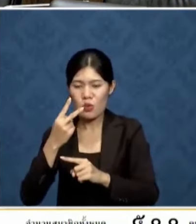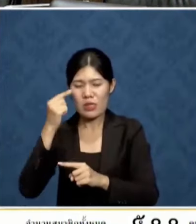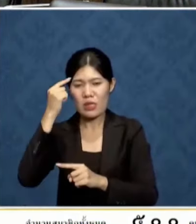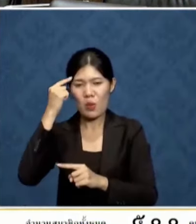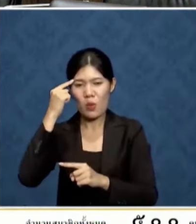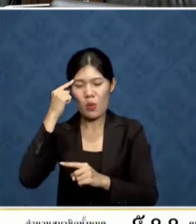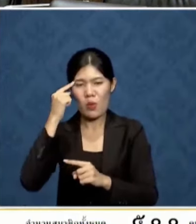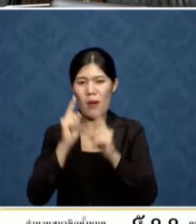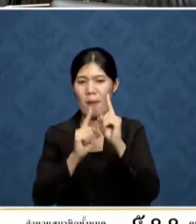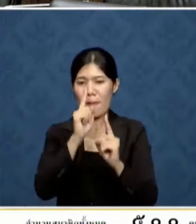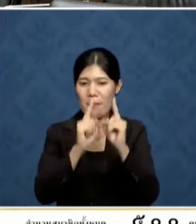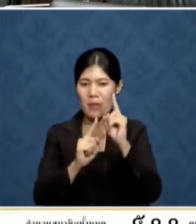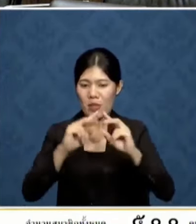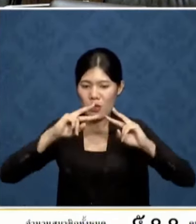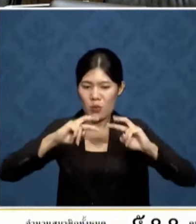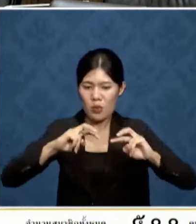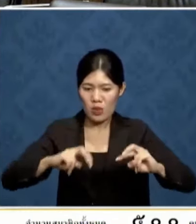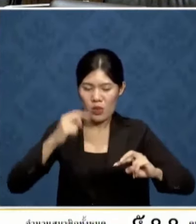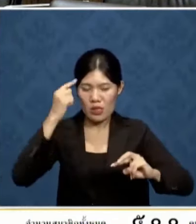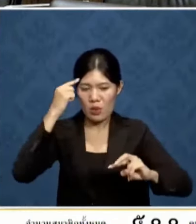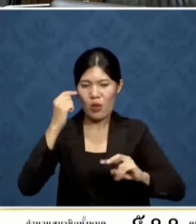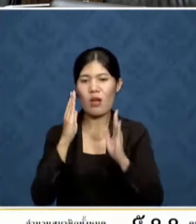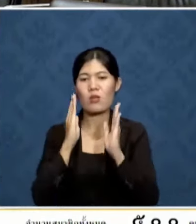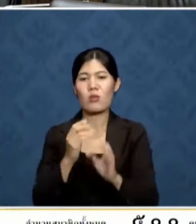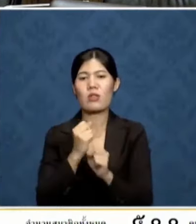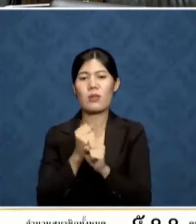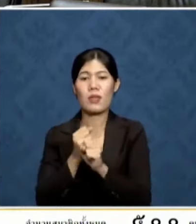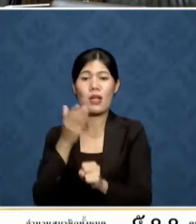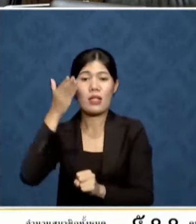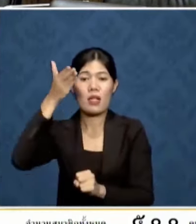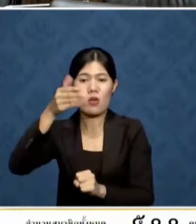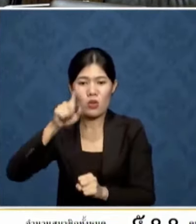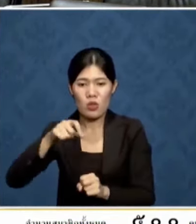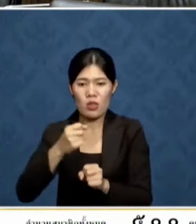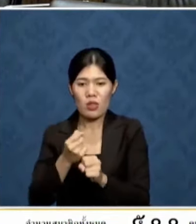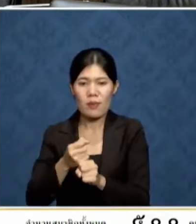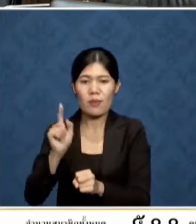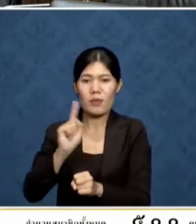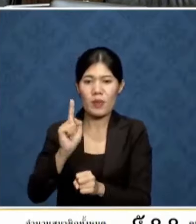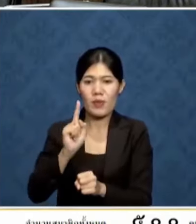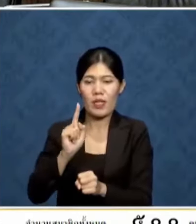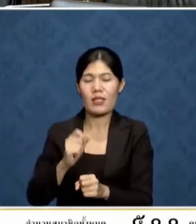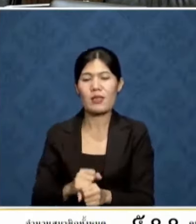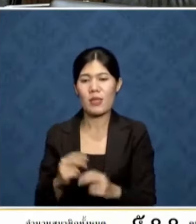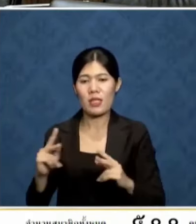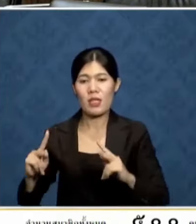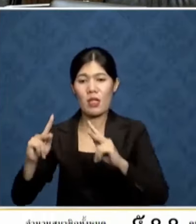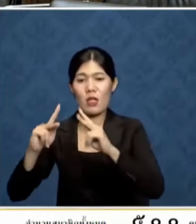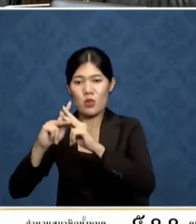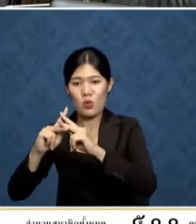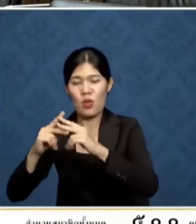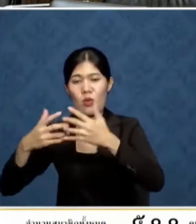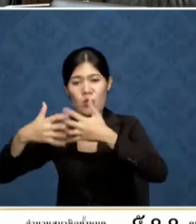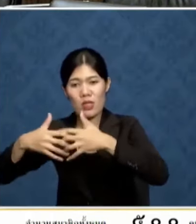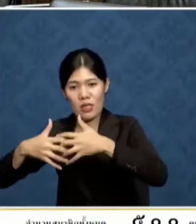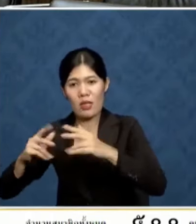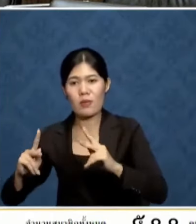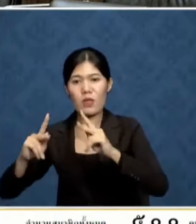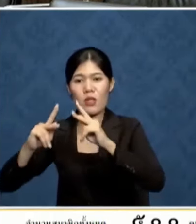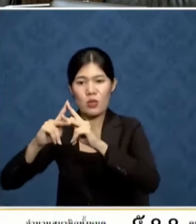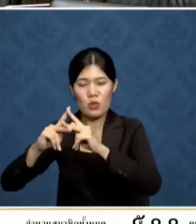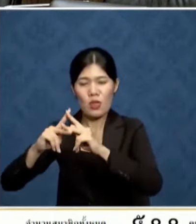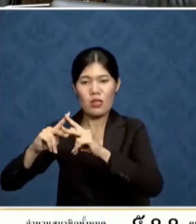การณ์ความต้องการแรงงานในอนาคตที่จะเกิดขึ้นครับอาจต้องบูรณาการร่วมกันทั้งกระทรวงอวอุตสาหกรรมรวมถึงกระทรวงพาณิชย์เพื่อคาดการตลาดแรง